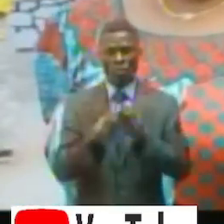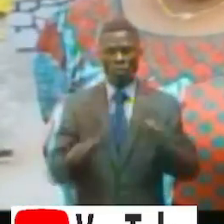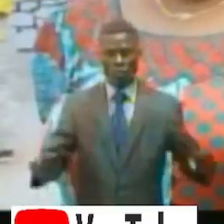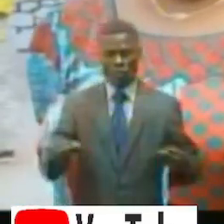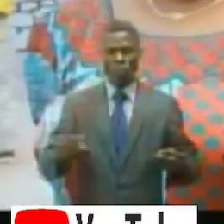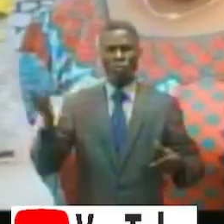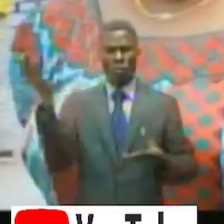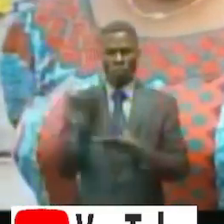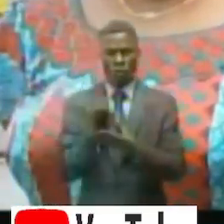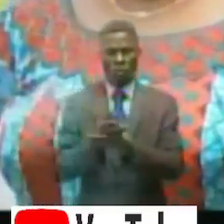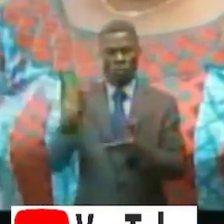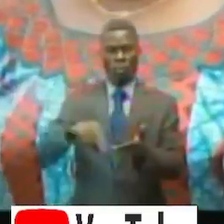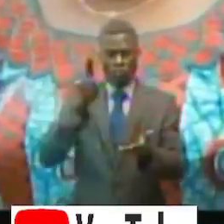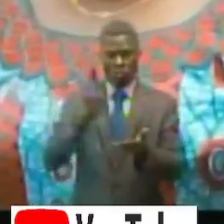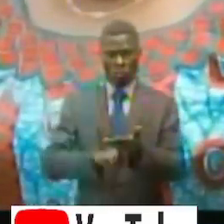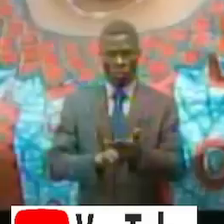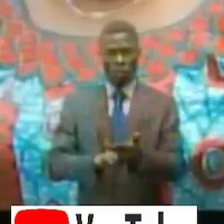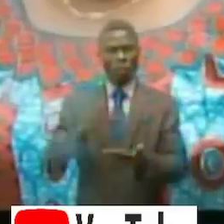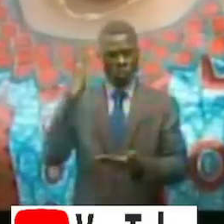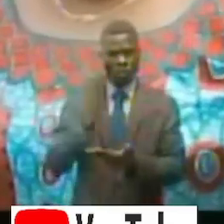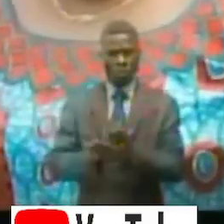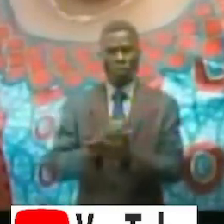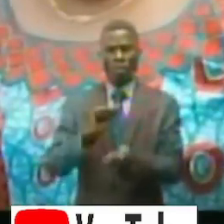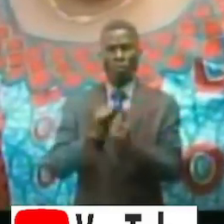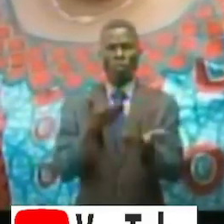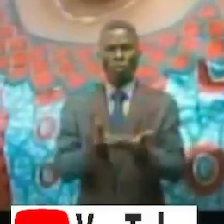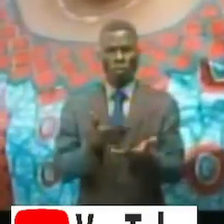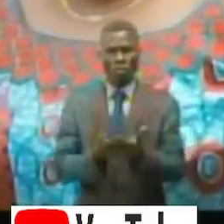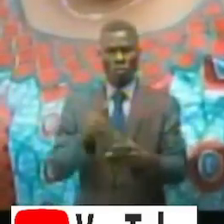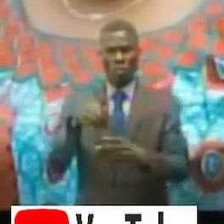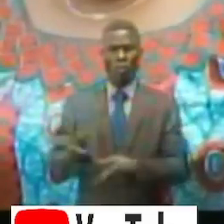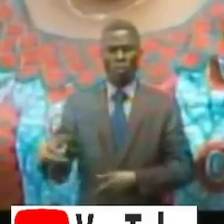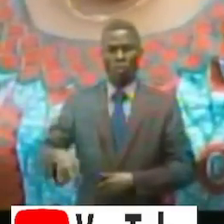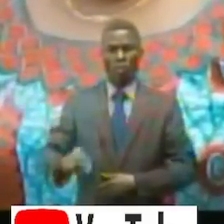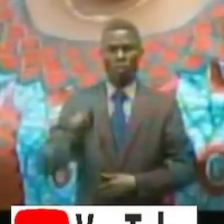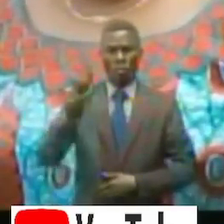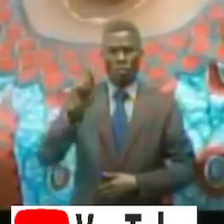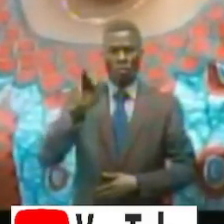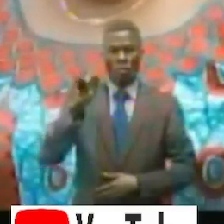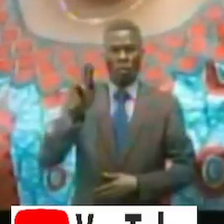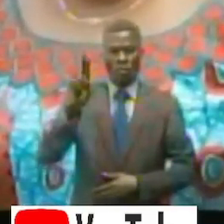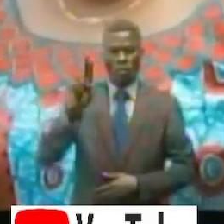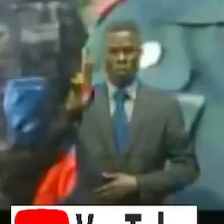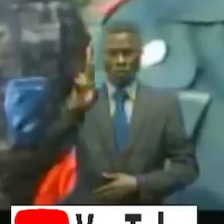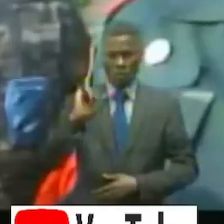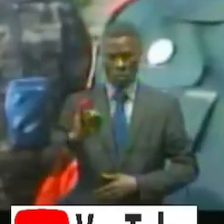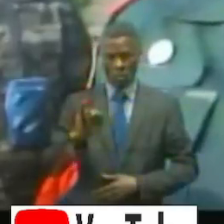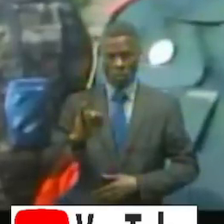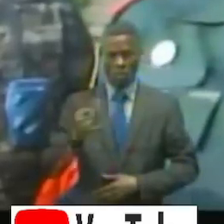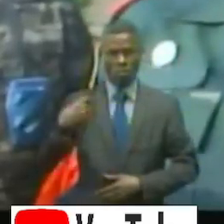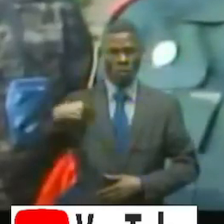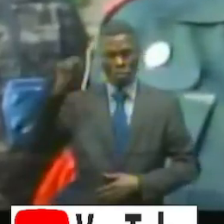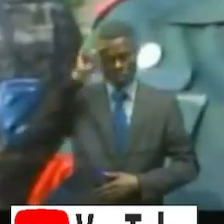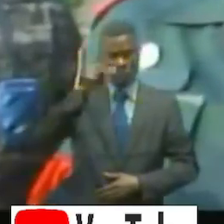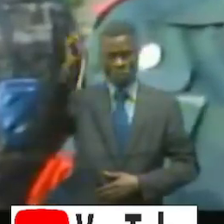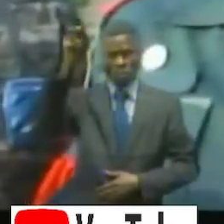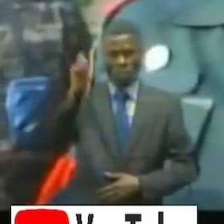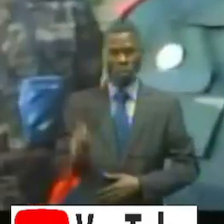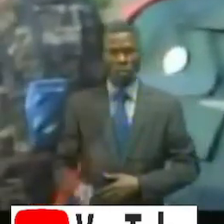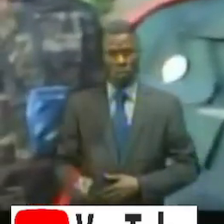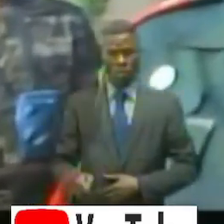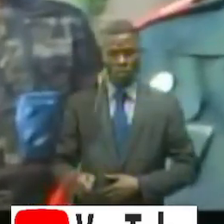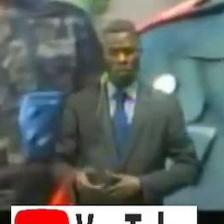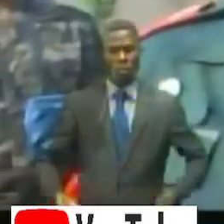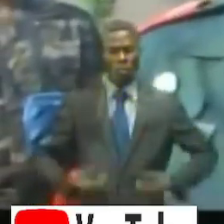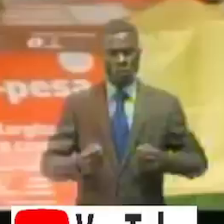sur comment nous allons nous y mettre en vue de stopper cette situation en province de l'Ituri. Le gouverneur militaire de l'Ituri